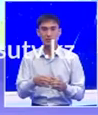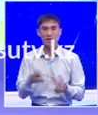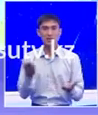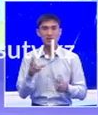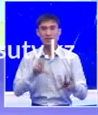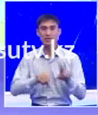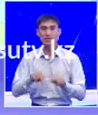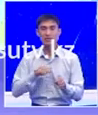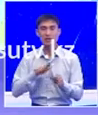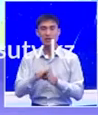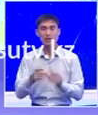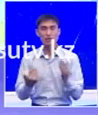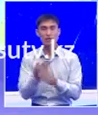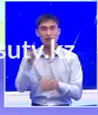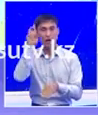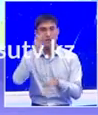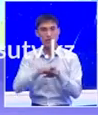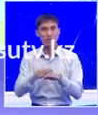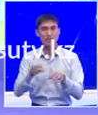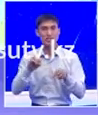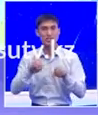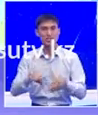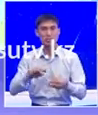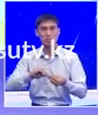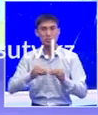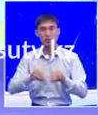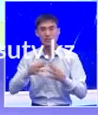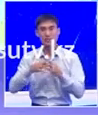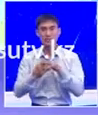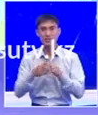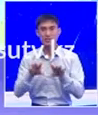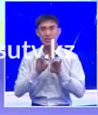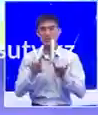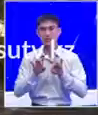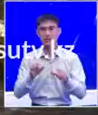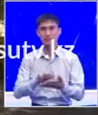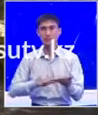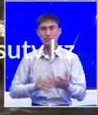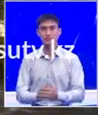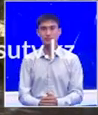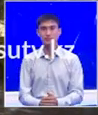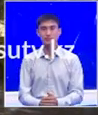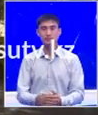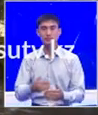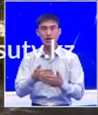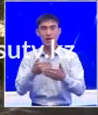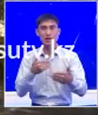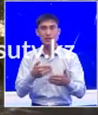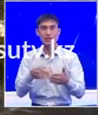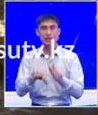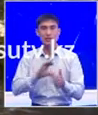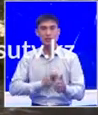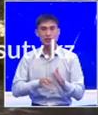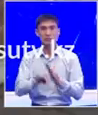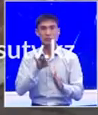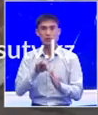они возлагают на новых акимов решение проблем сила узнаем из следующего сюжета несмотря на ранний час на избирательном участке